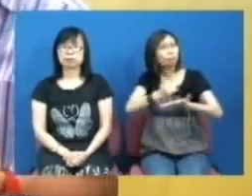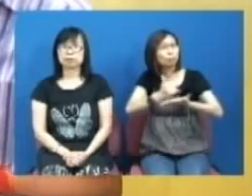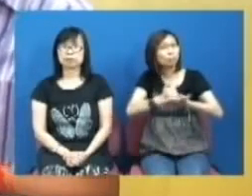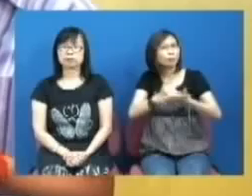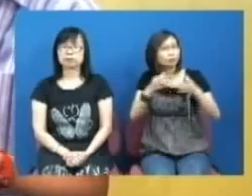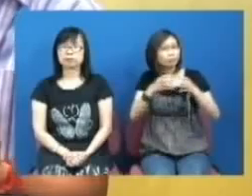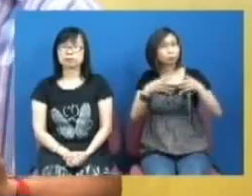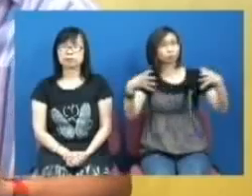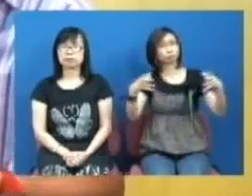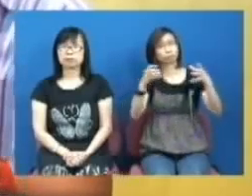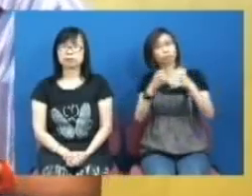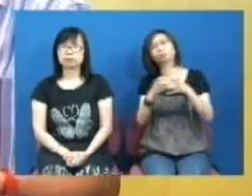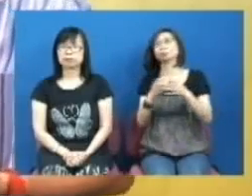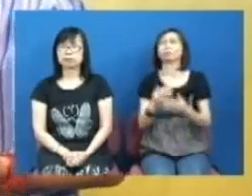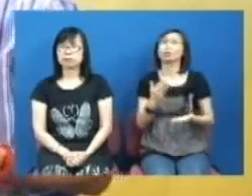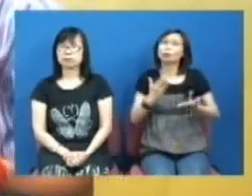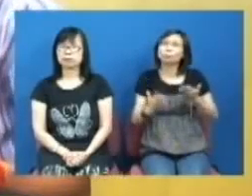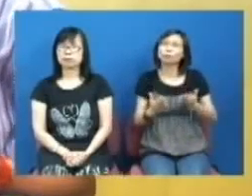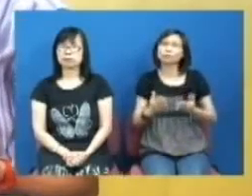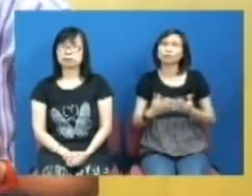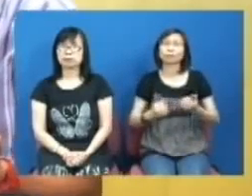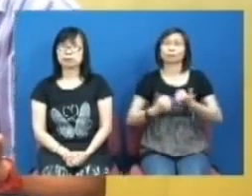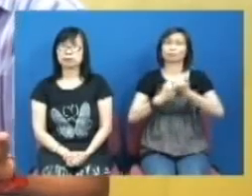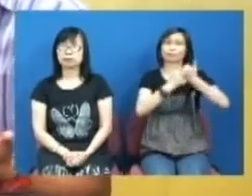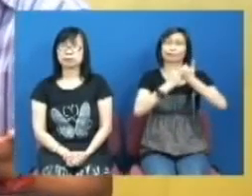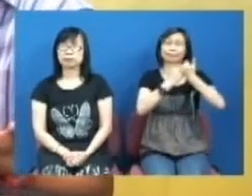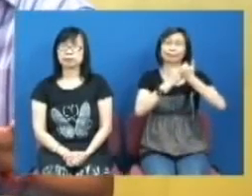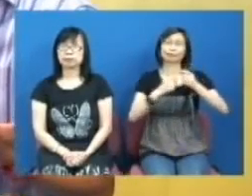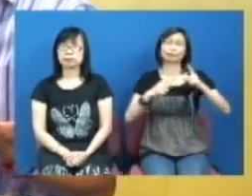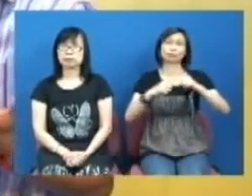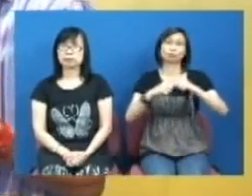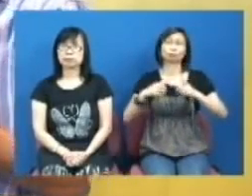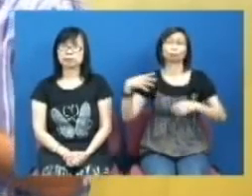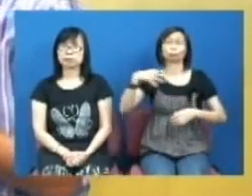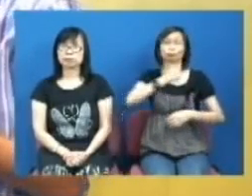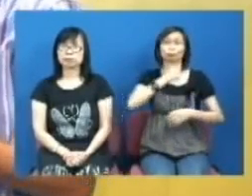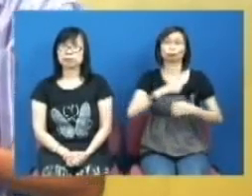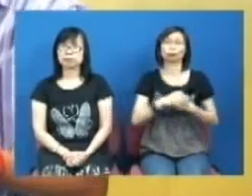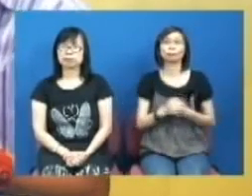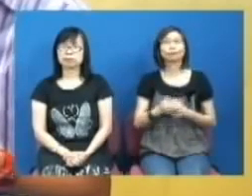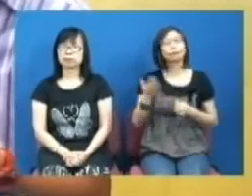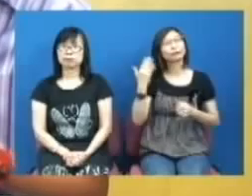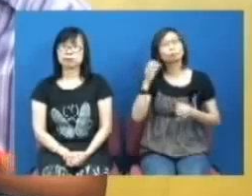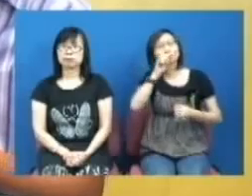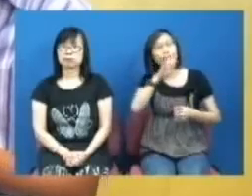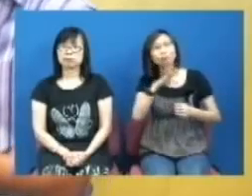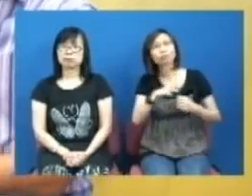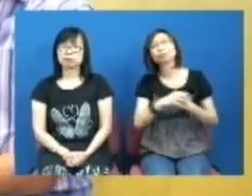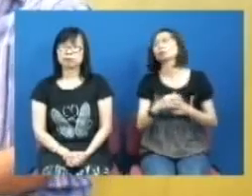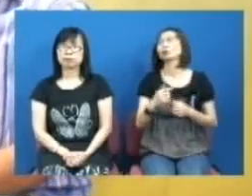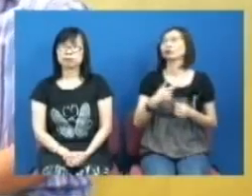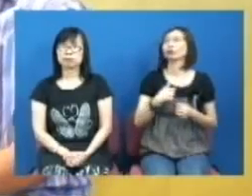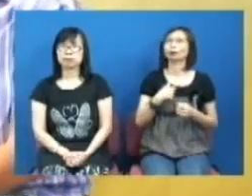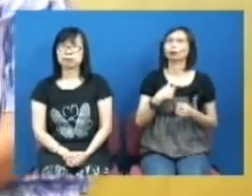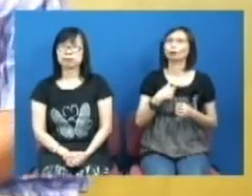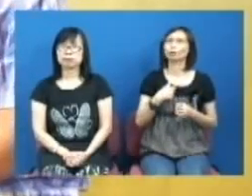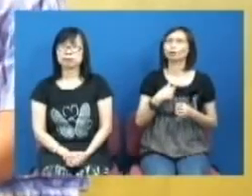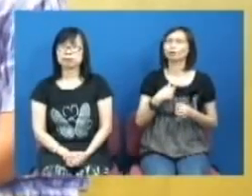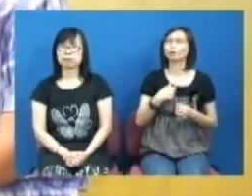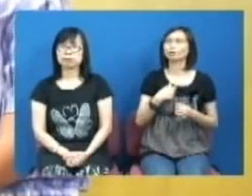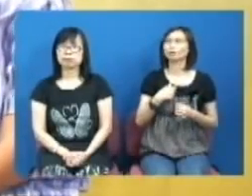做我捍衛民主，我支持民主呢？即很多時候啱你頭先所講嘅嘢咧，就係我啱喺呢學期裏